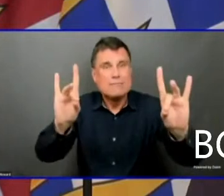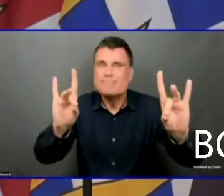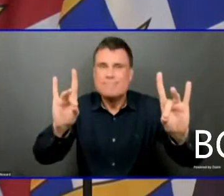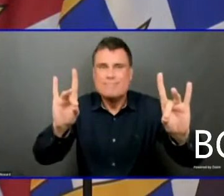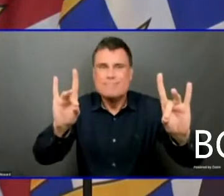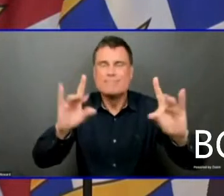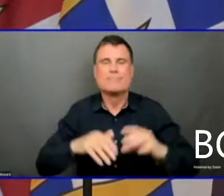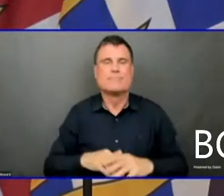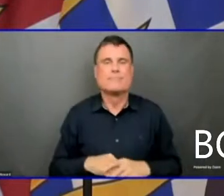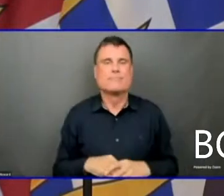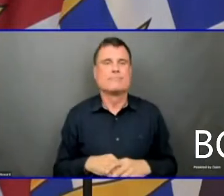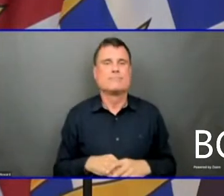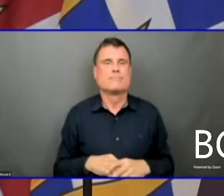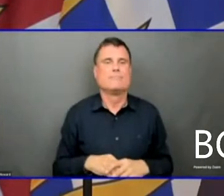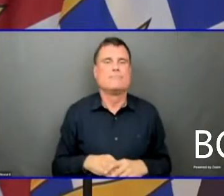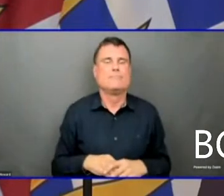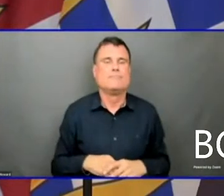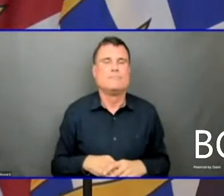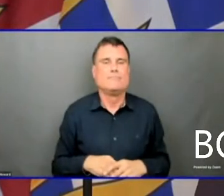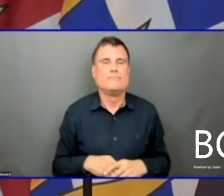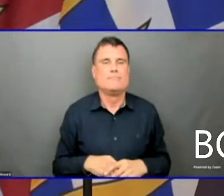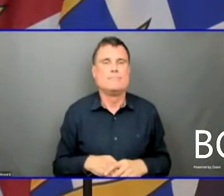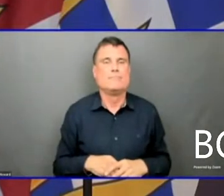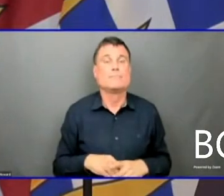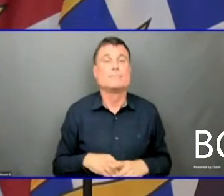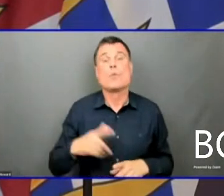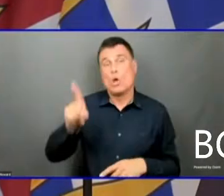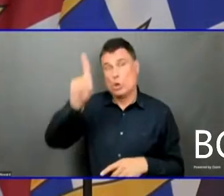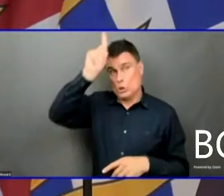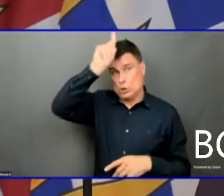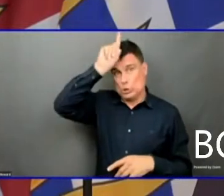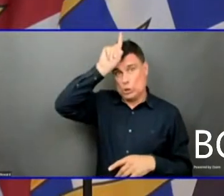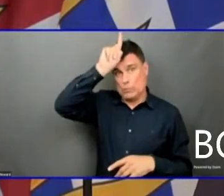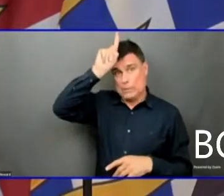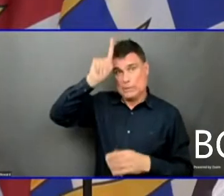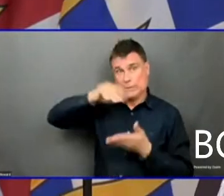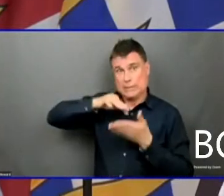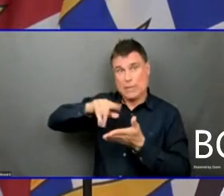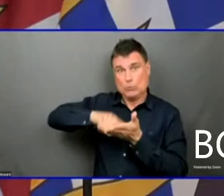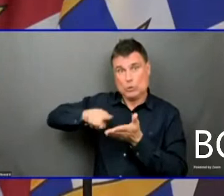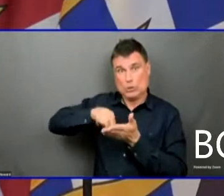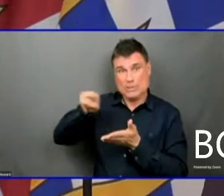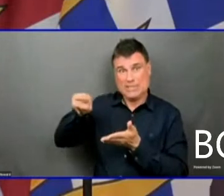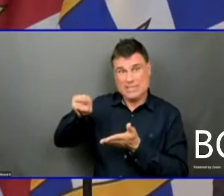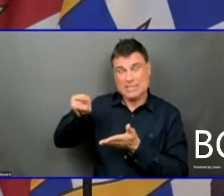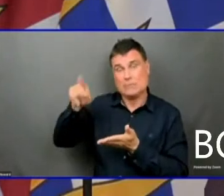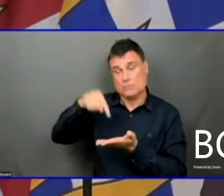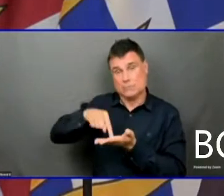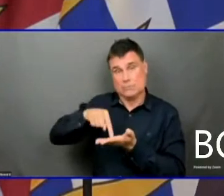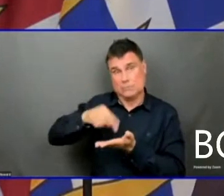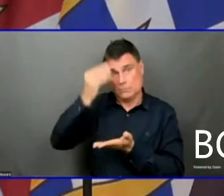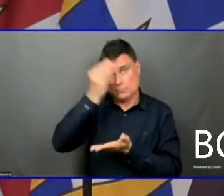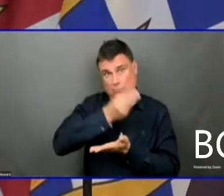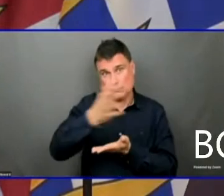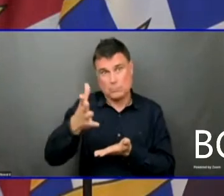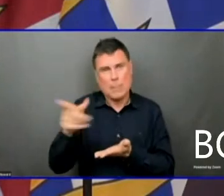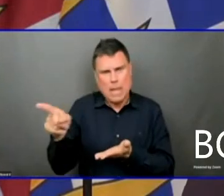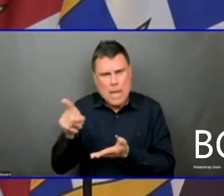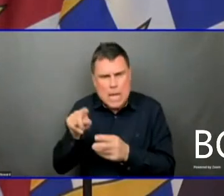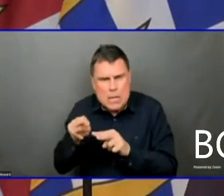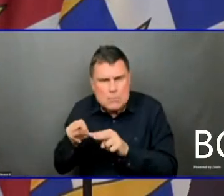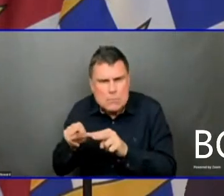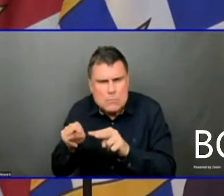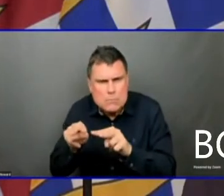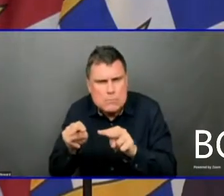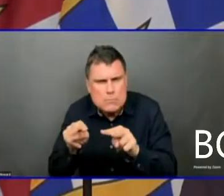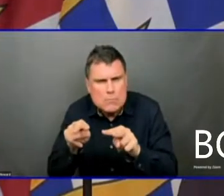他说德国的研究是证明了 detecting live virus, 就算他们身上有检测到